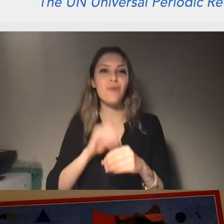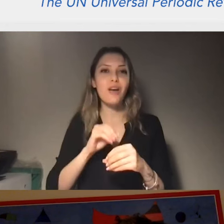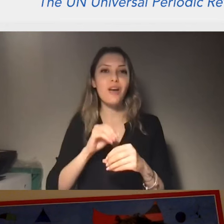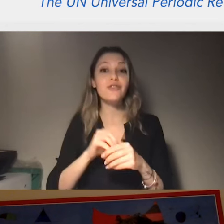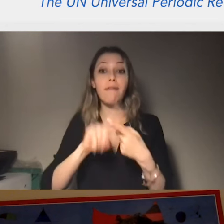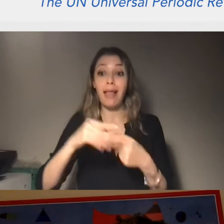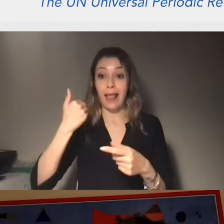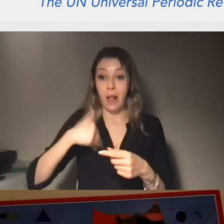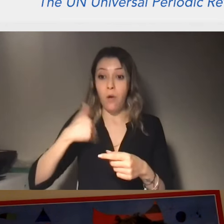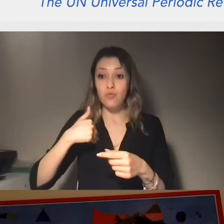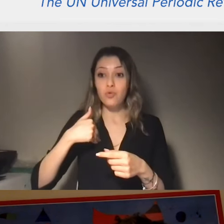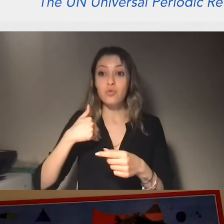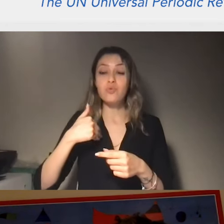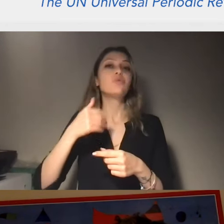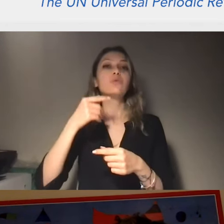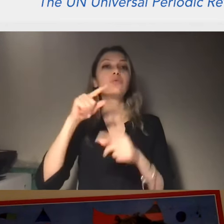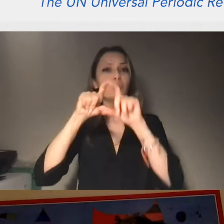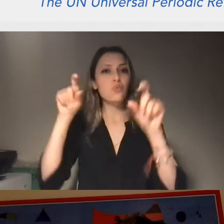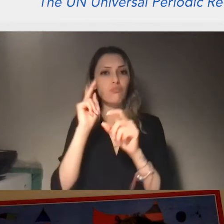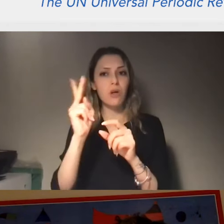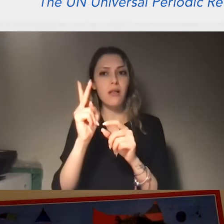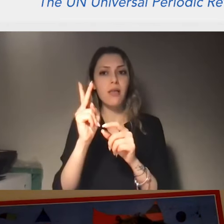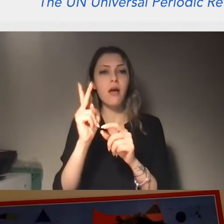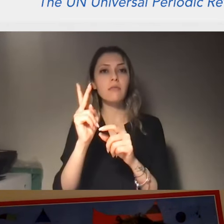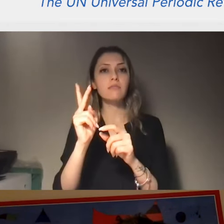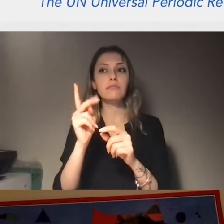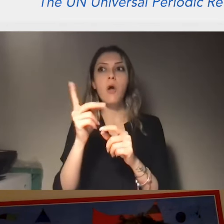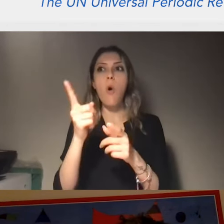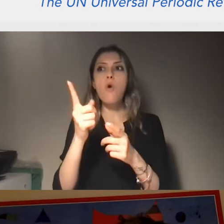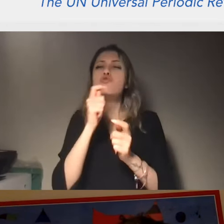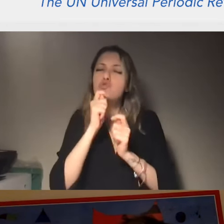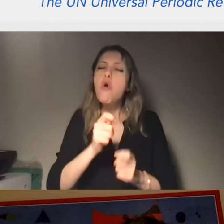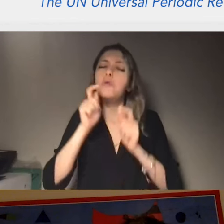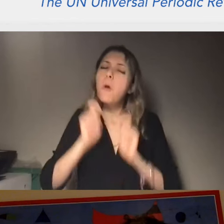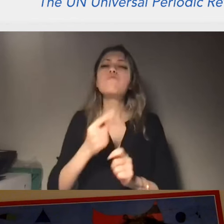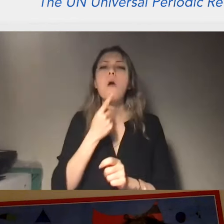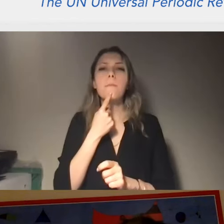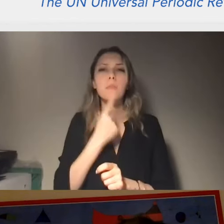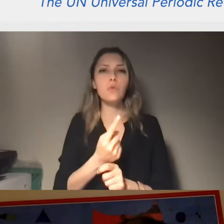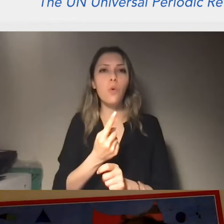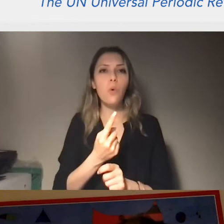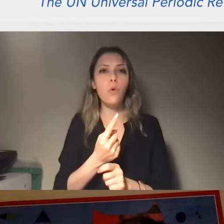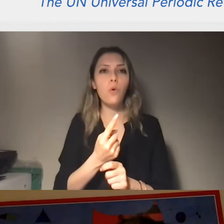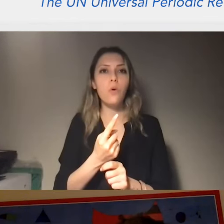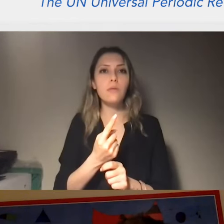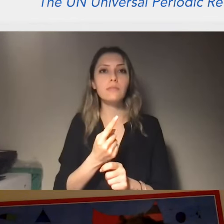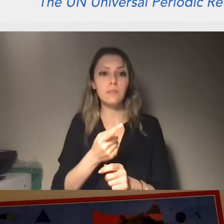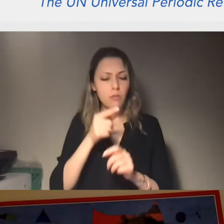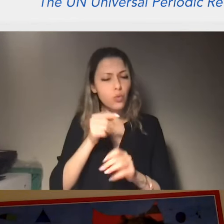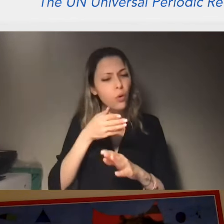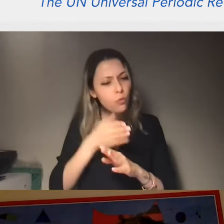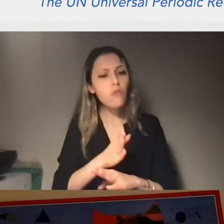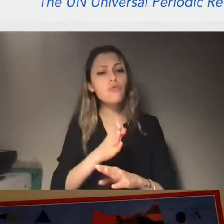idaresine aslında söz verdiği, teminat altına aldığı, taahhüt altına